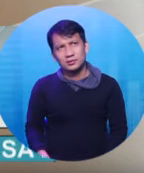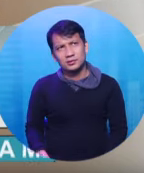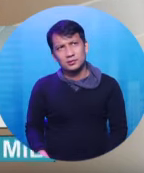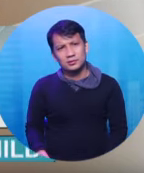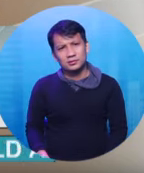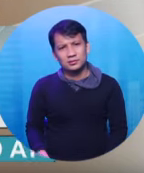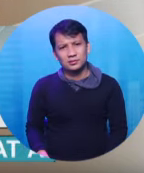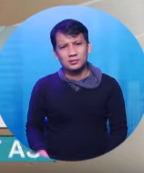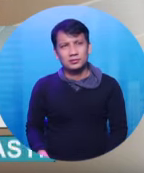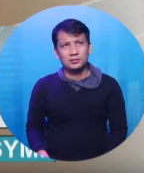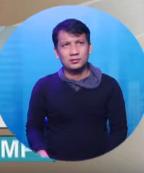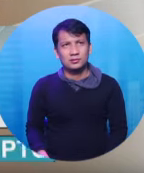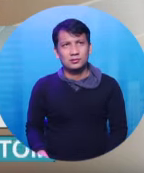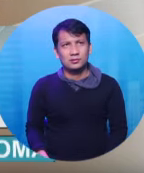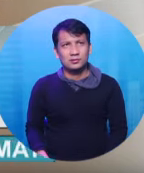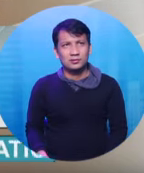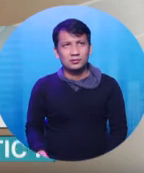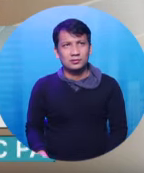Bakit? Kaya mo nagawa?